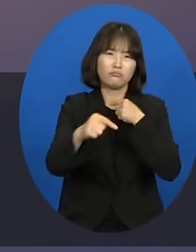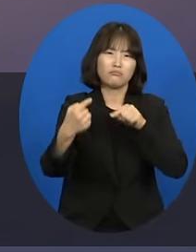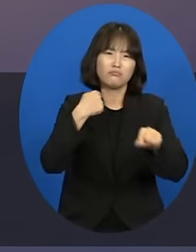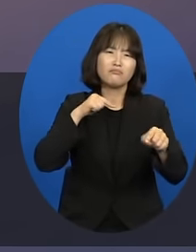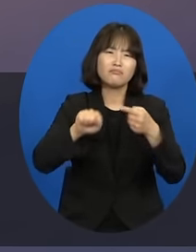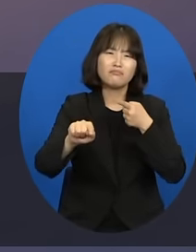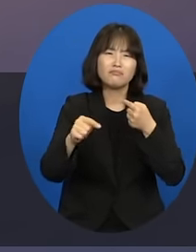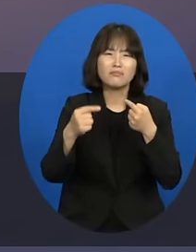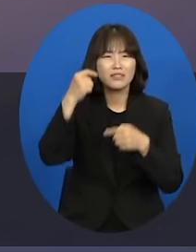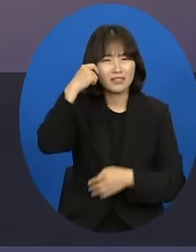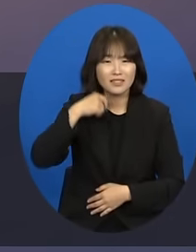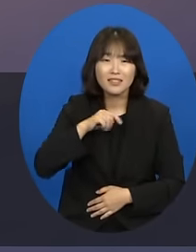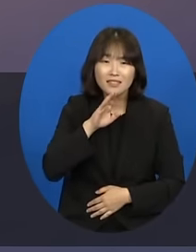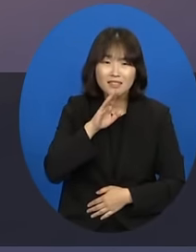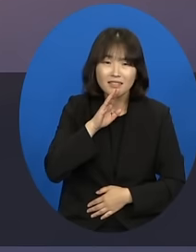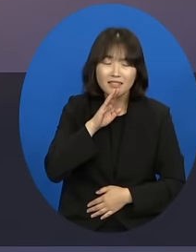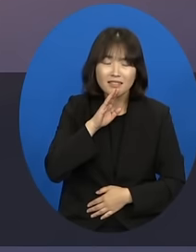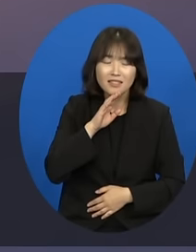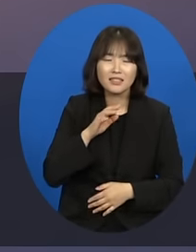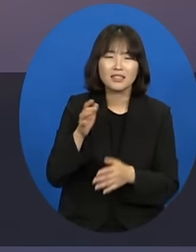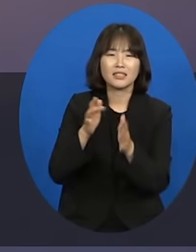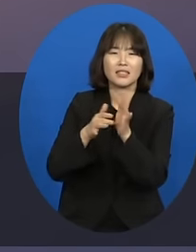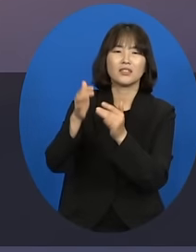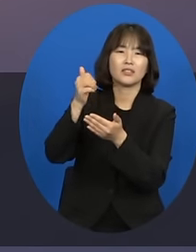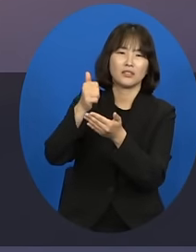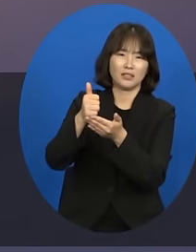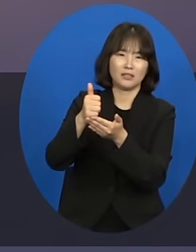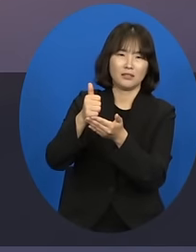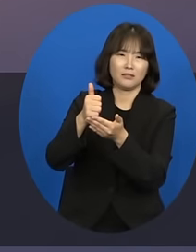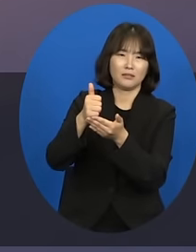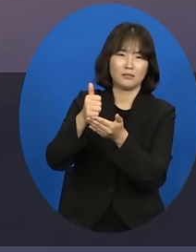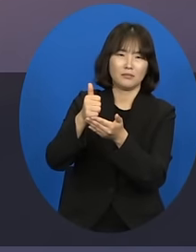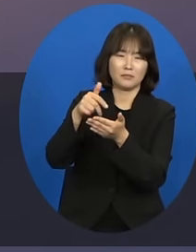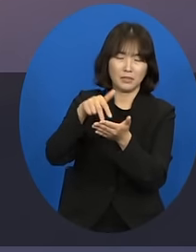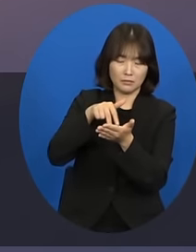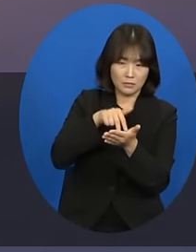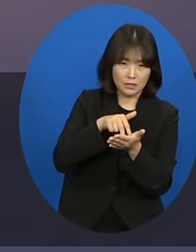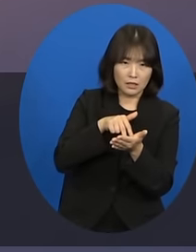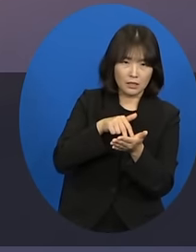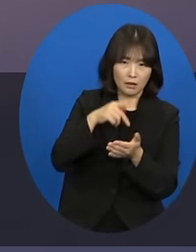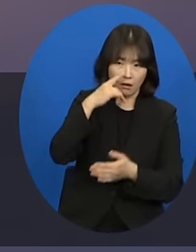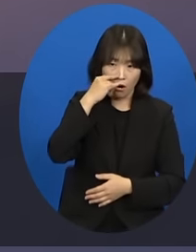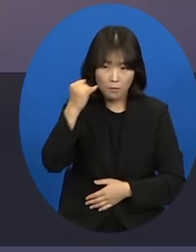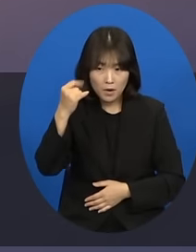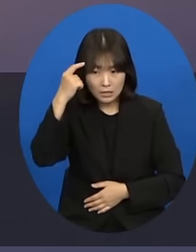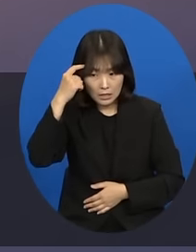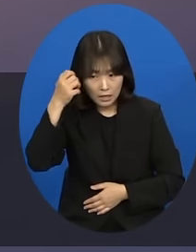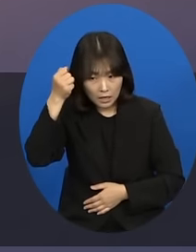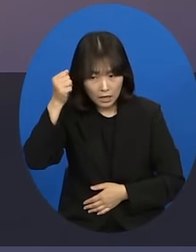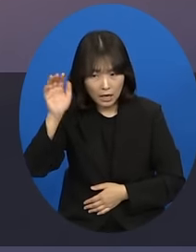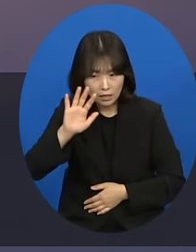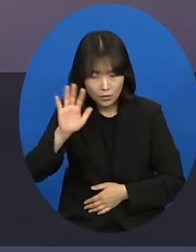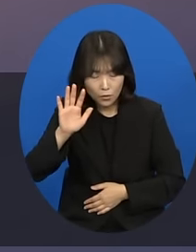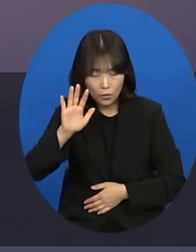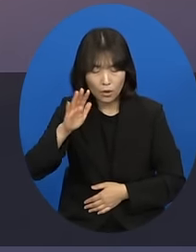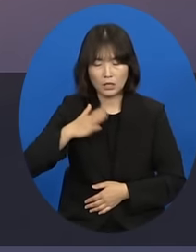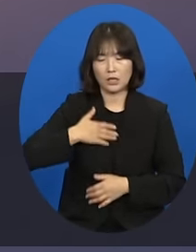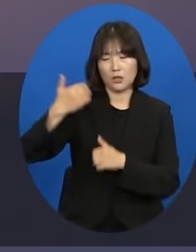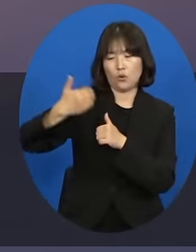예수님도 어머니로 듣는 것이 아니라 한 사람의 자기에게 요청을 하는 사람으로 받는